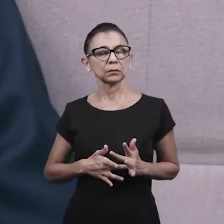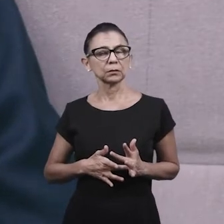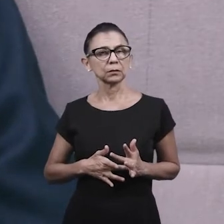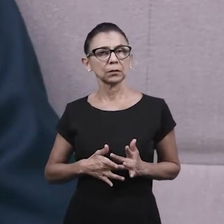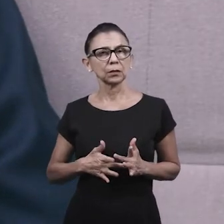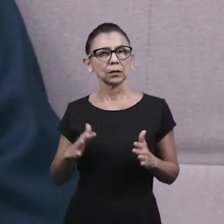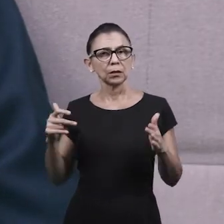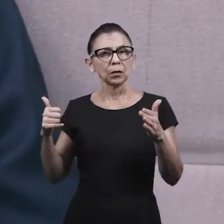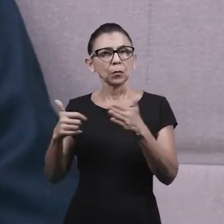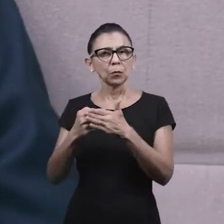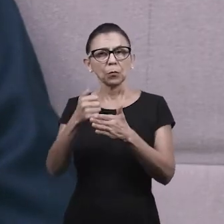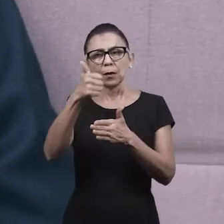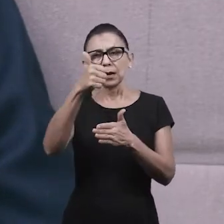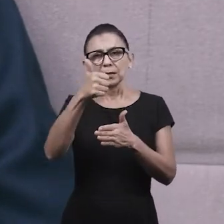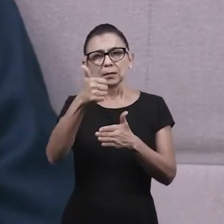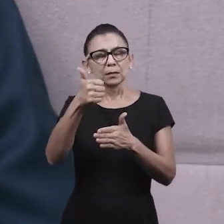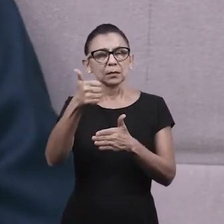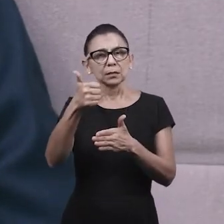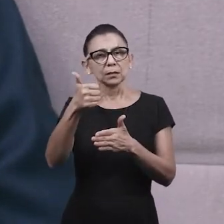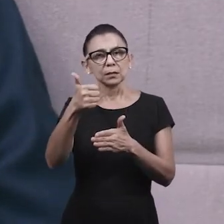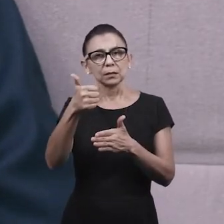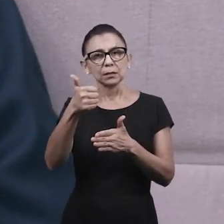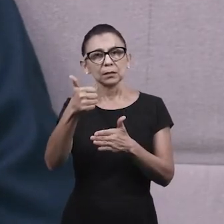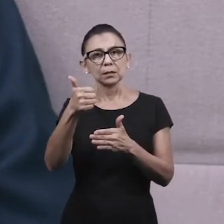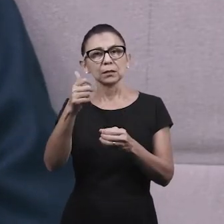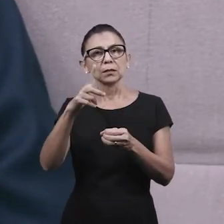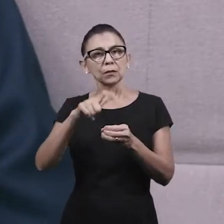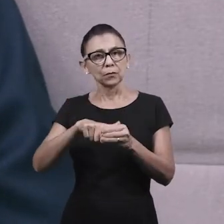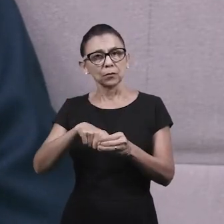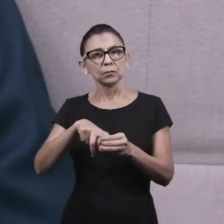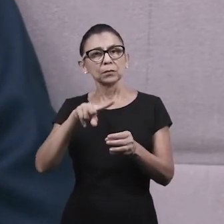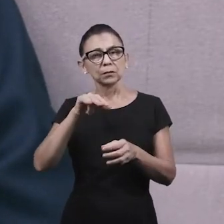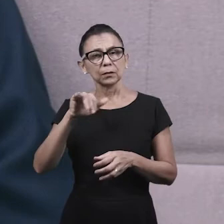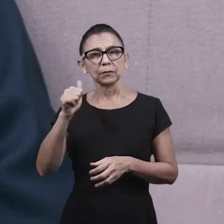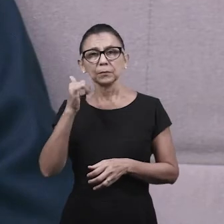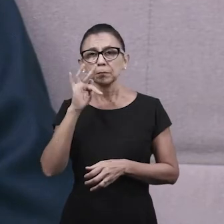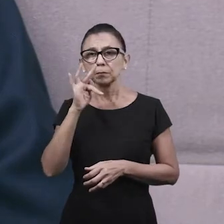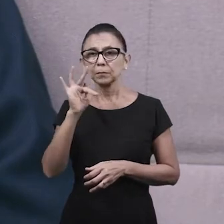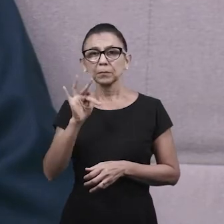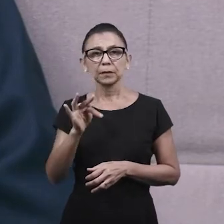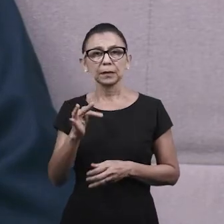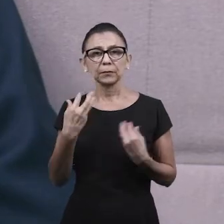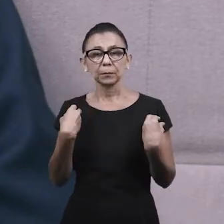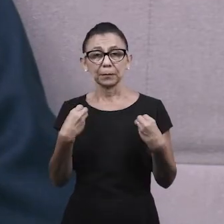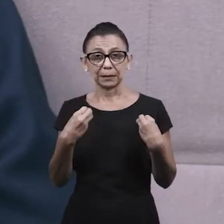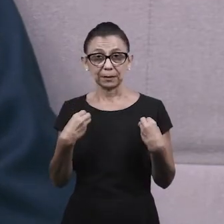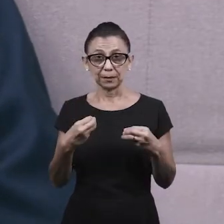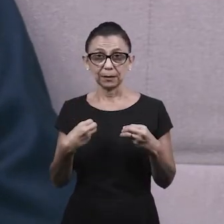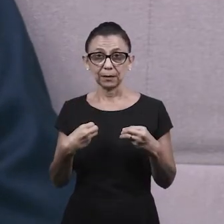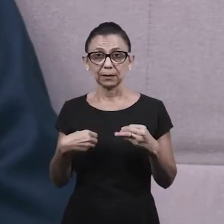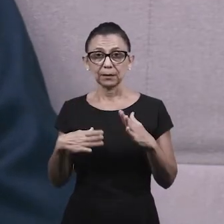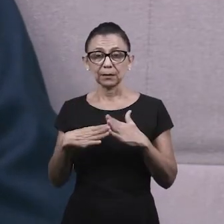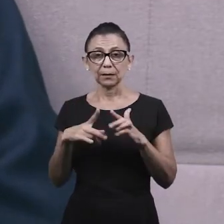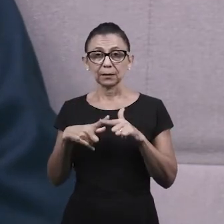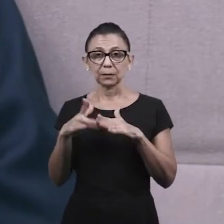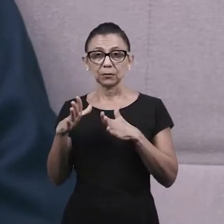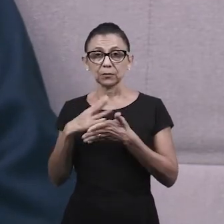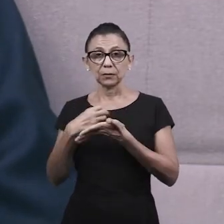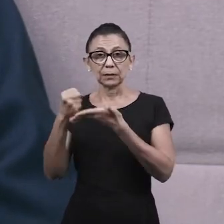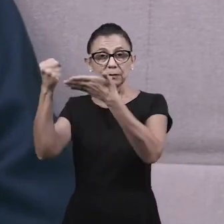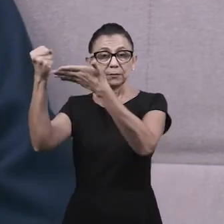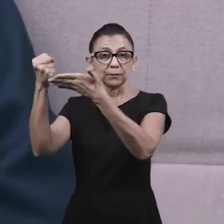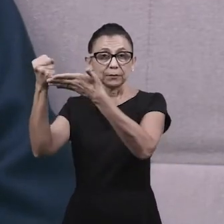pour apporter l'Église fidèle. Il est nécessaire,